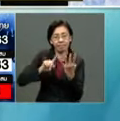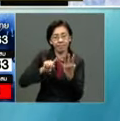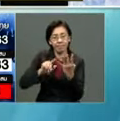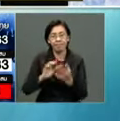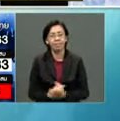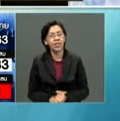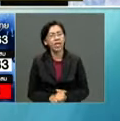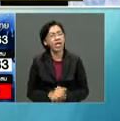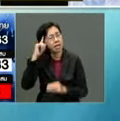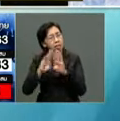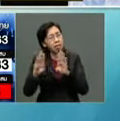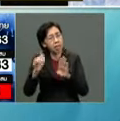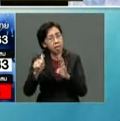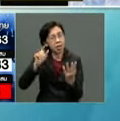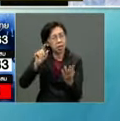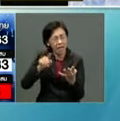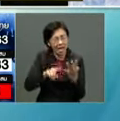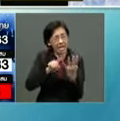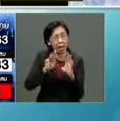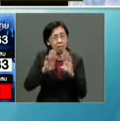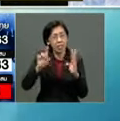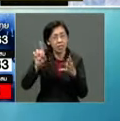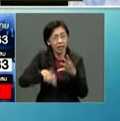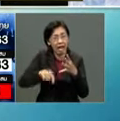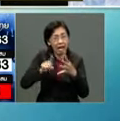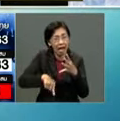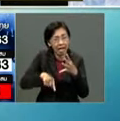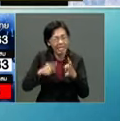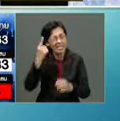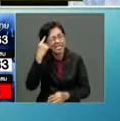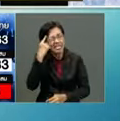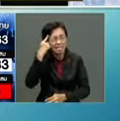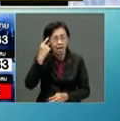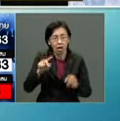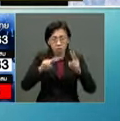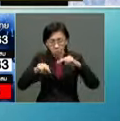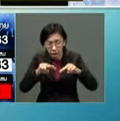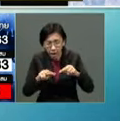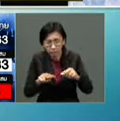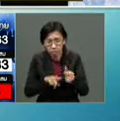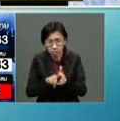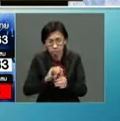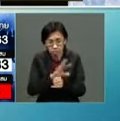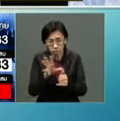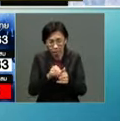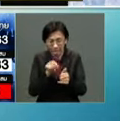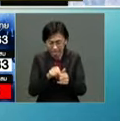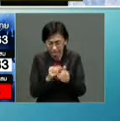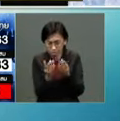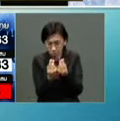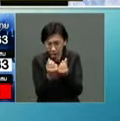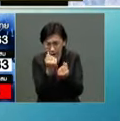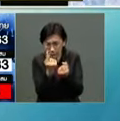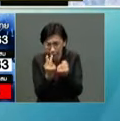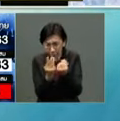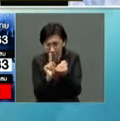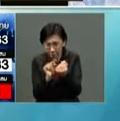ที่จะเปิดได้ไหมถ้าทุกๆคนดูแลตัวเลขผมอยากให้ดูกราฟตัวนี้ครับซึ่งตอนนี้เ